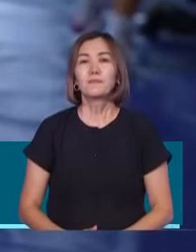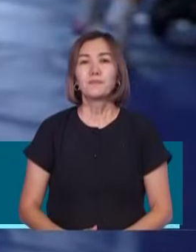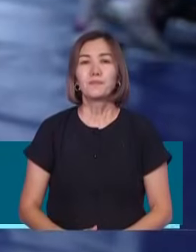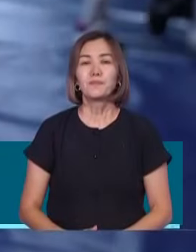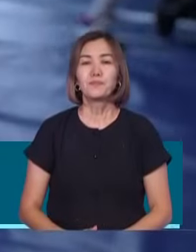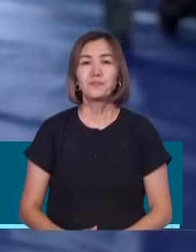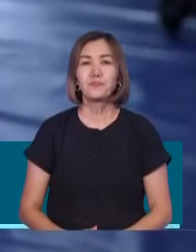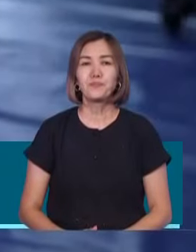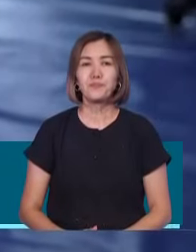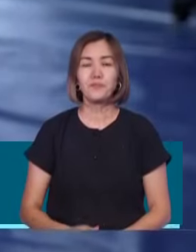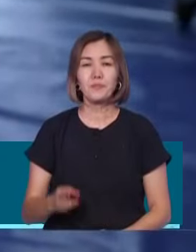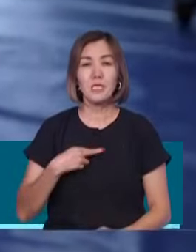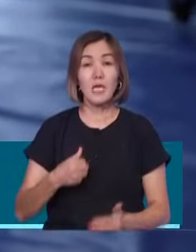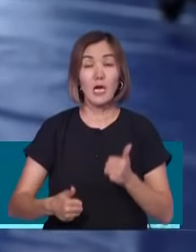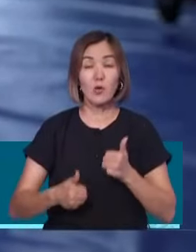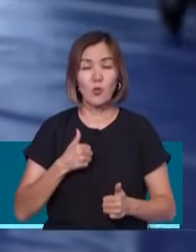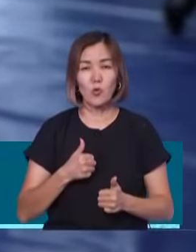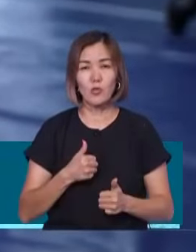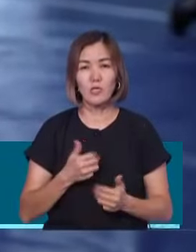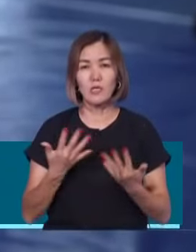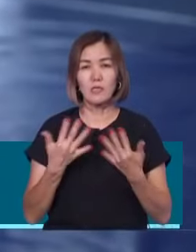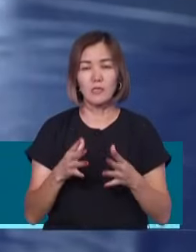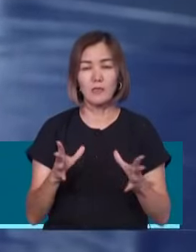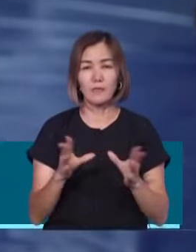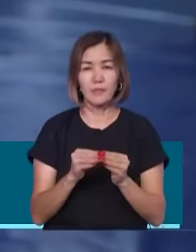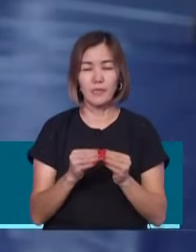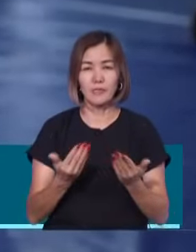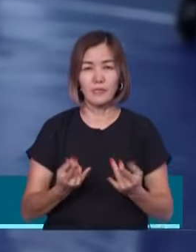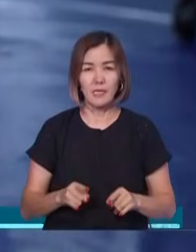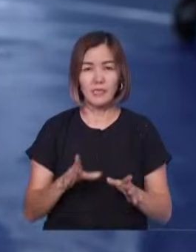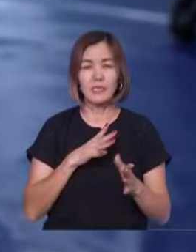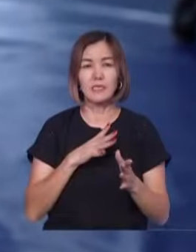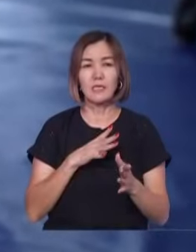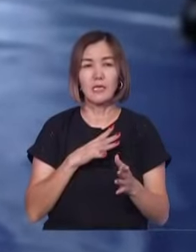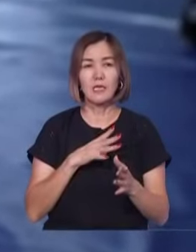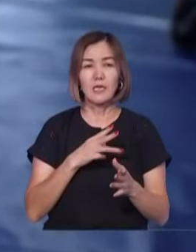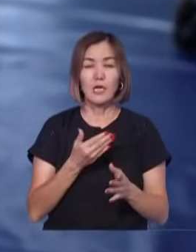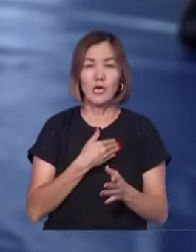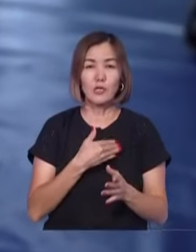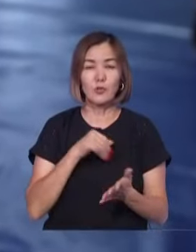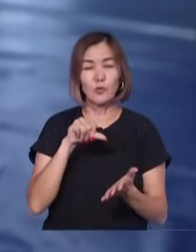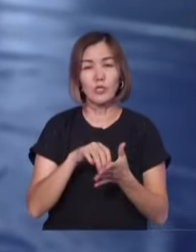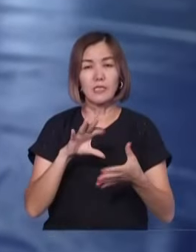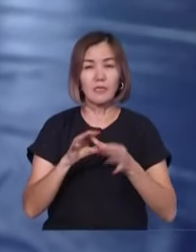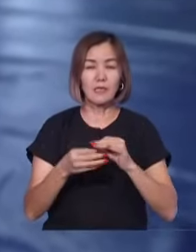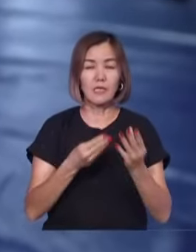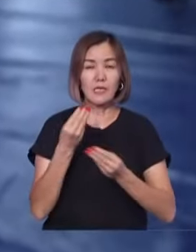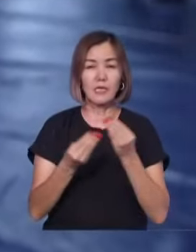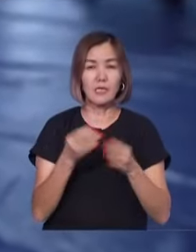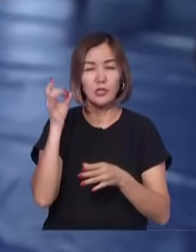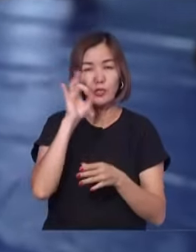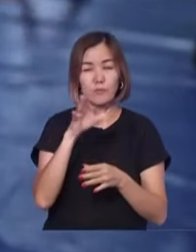области Я очень горд тем что являюсь односельчанам Деми ужа драйва в будущем как и он Я хочу участвовать в Олимпийских играх и стать